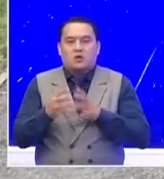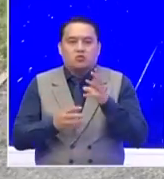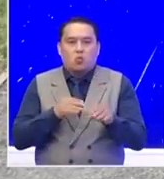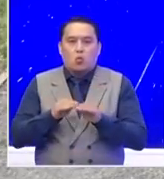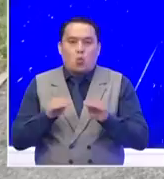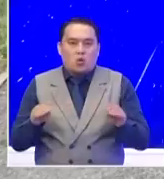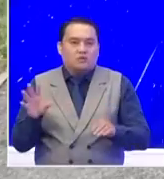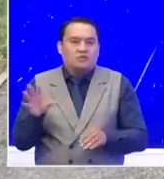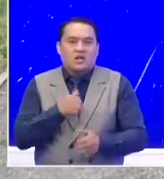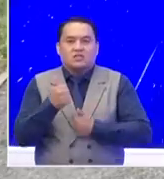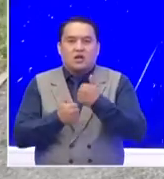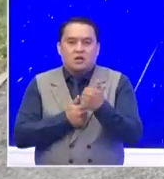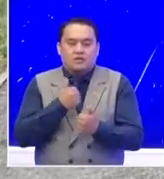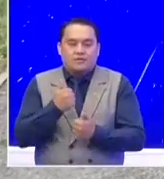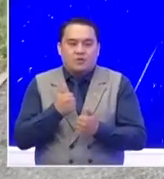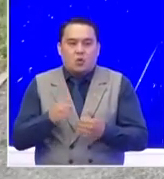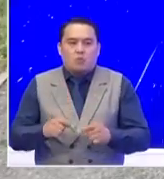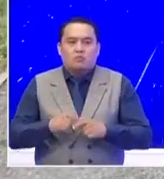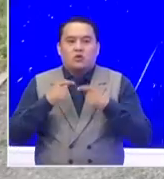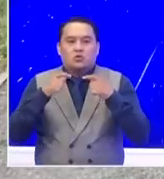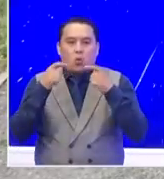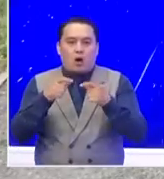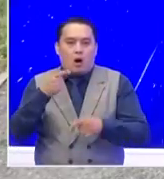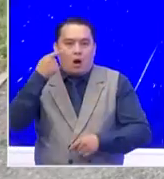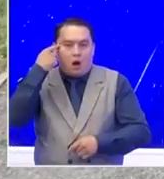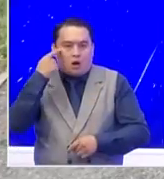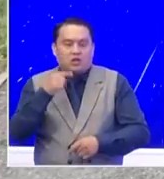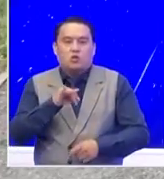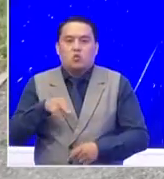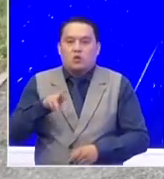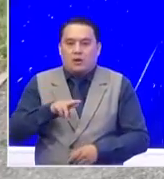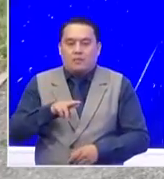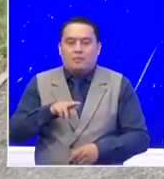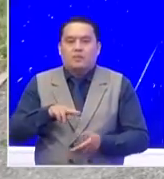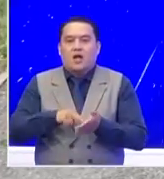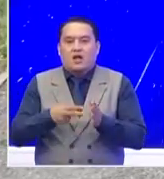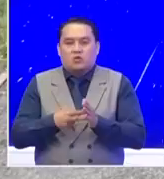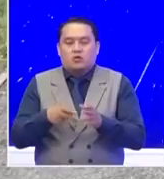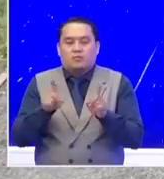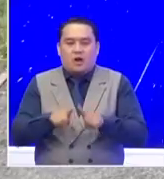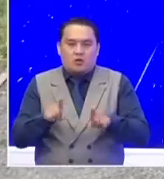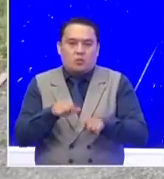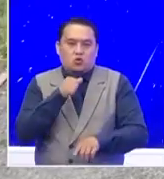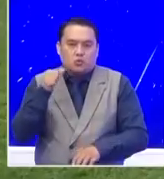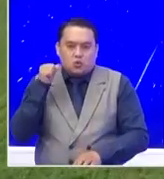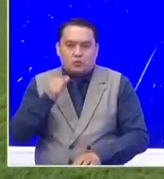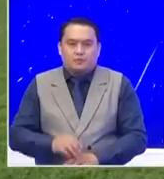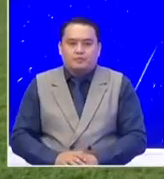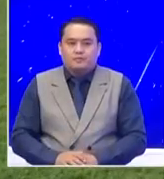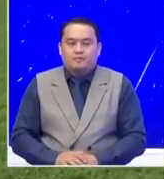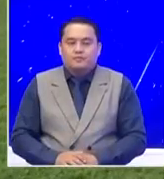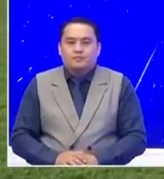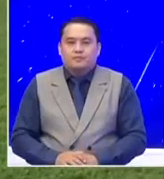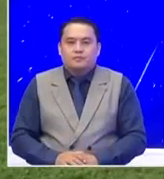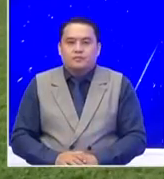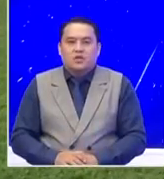этом году все соревнования сдвинулись. Отборочный этап на Азию будет в июле. Планируем повторить результаты прошлого года. Не остается в